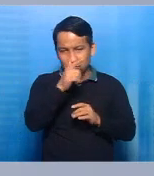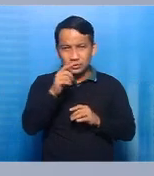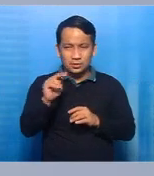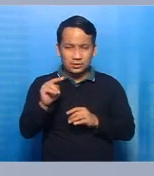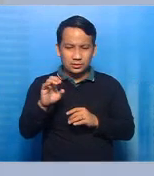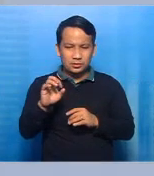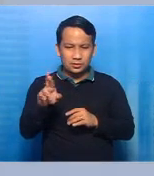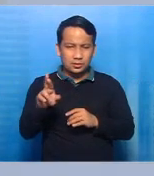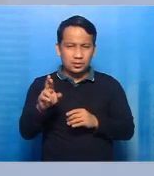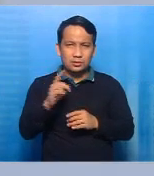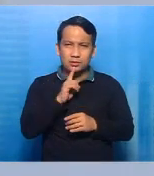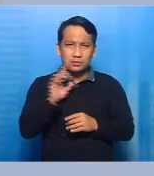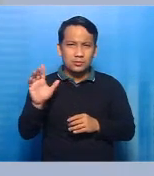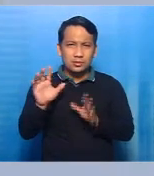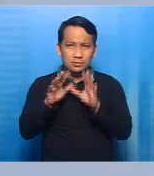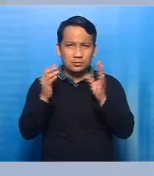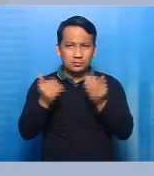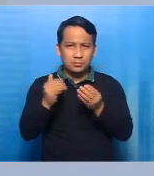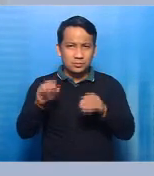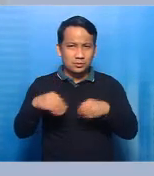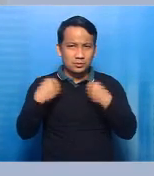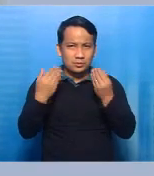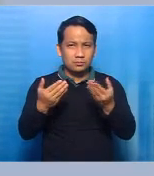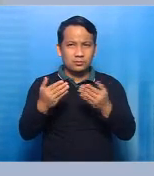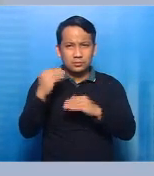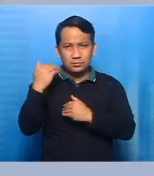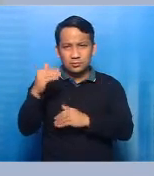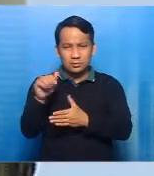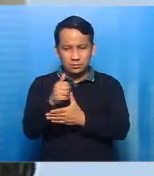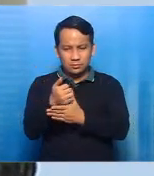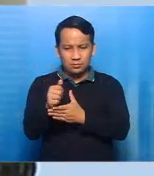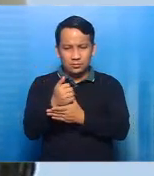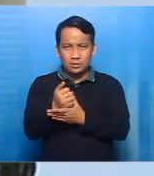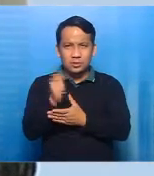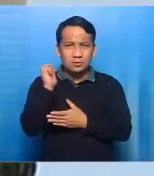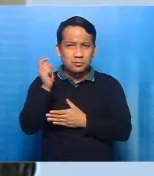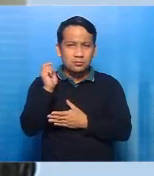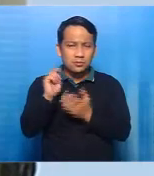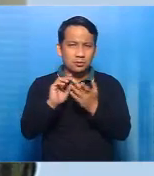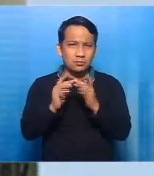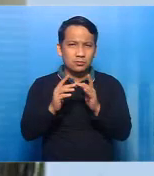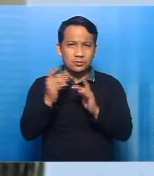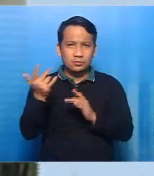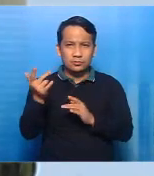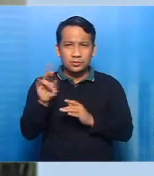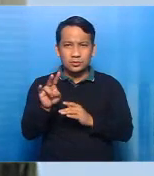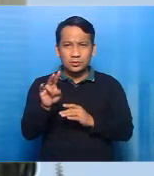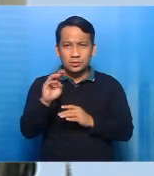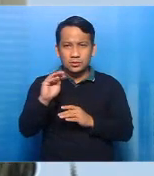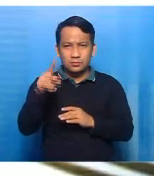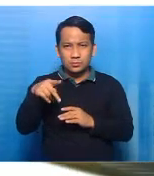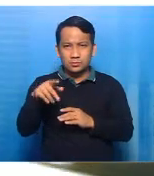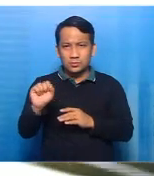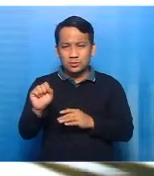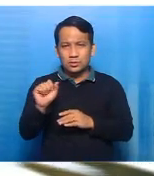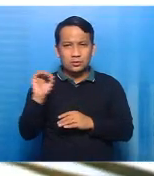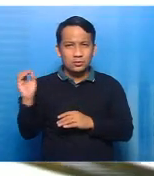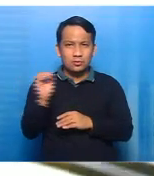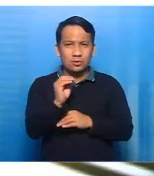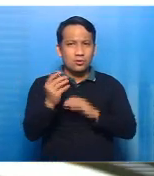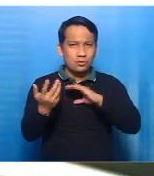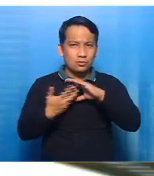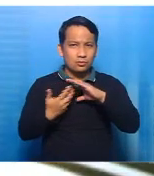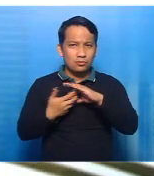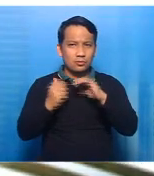NCR. Nangako ang kumpanya na ibibigay ang minimum average internet speed na 27 Mbps sa kanilang